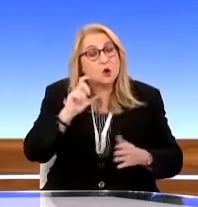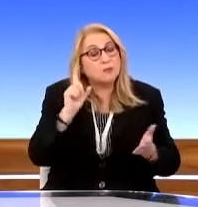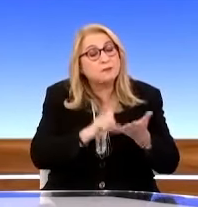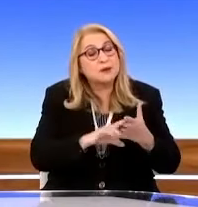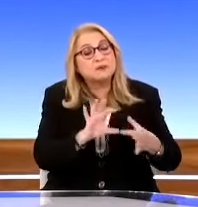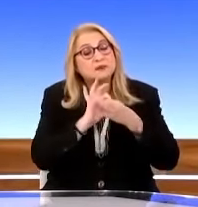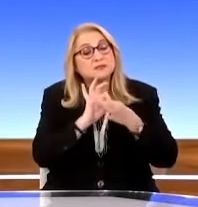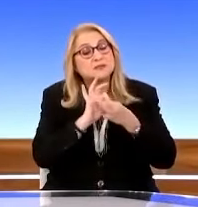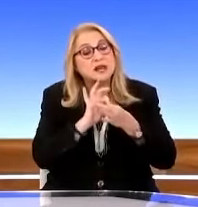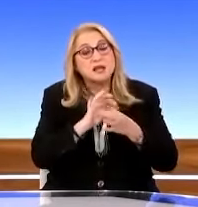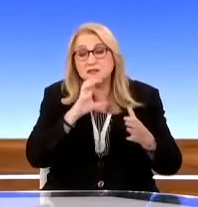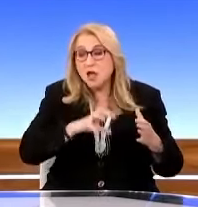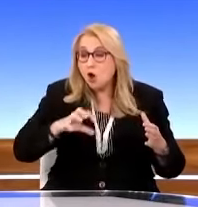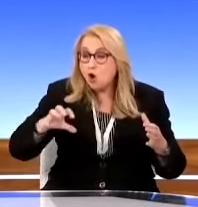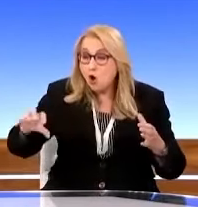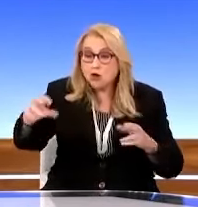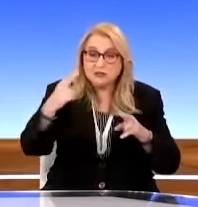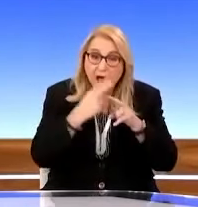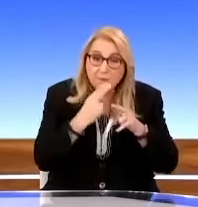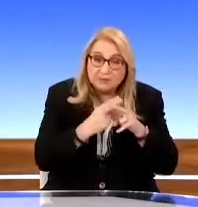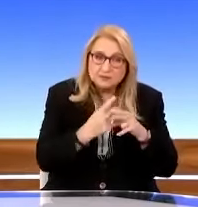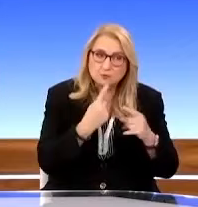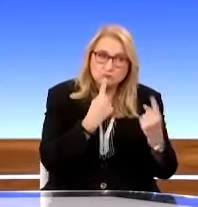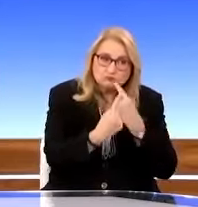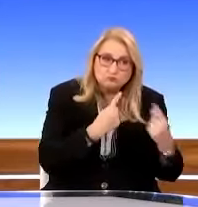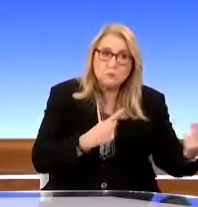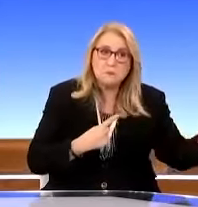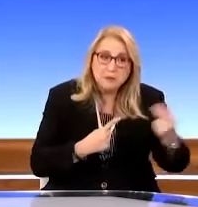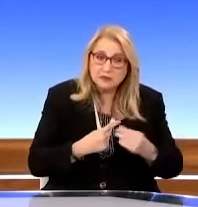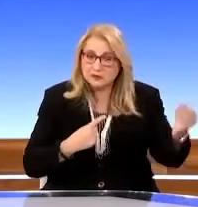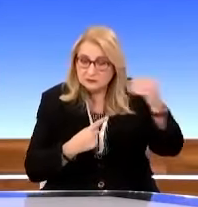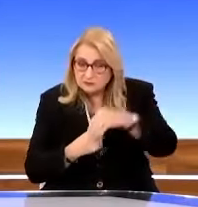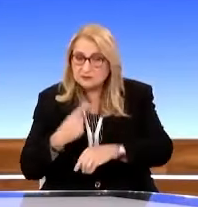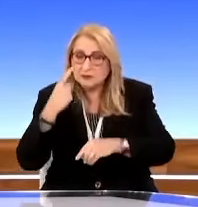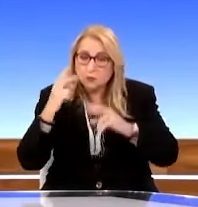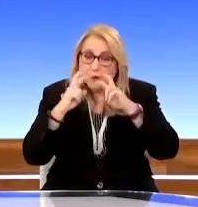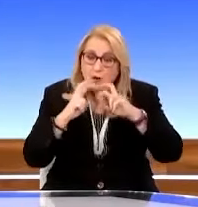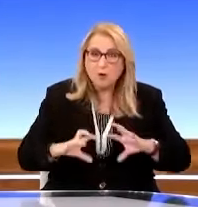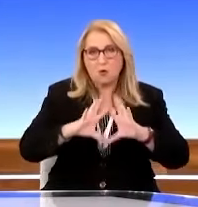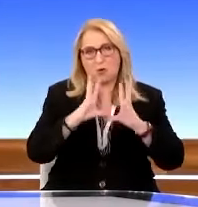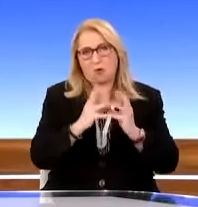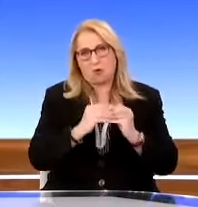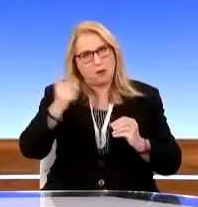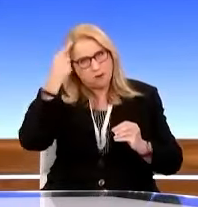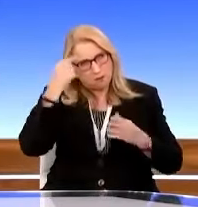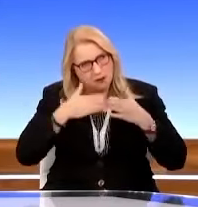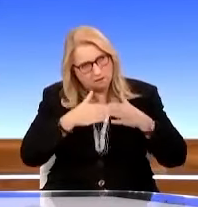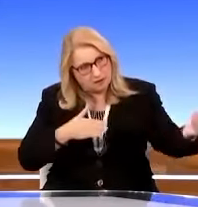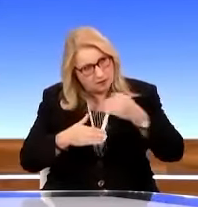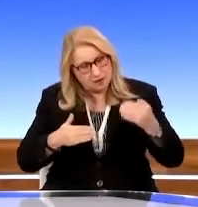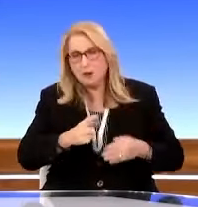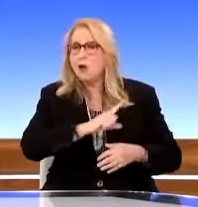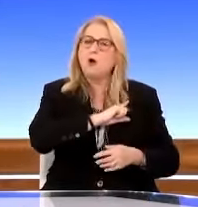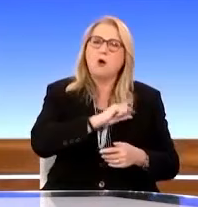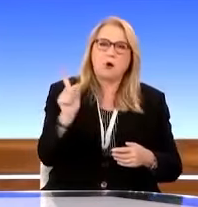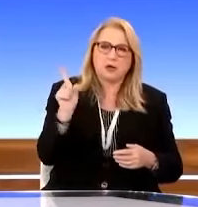εξωτερικά της σύνορα. Αυτή λοιπόν τη συνεργασία σε διμερές επίπεδο αλλά και σε ευρωπαϊκό επίπεδο θέλουμε να αναπτύξουμε με την Τουρκία. Όπως